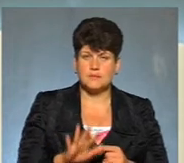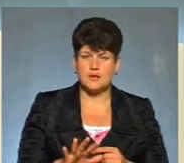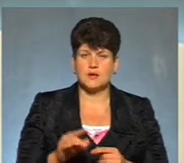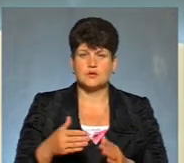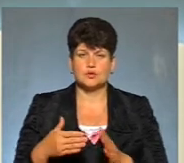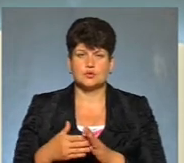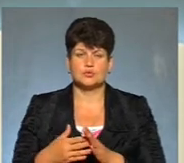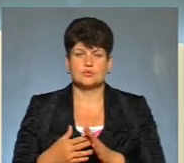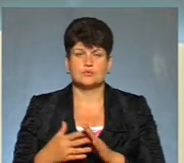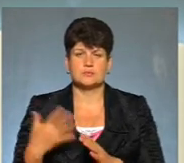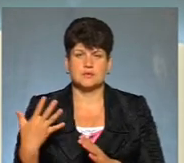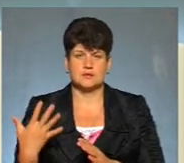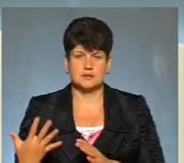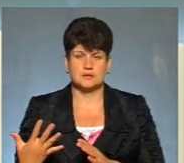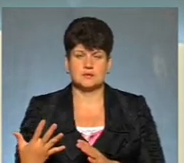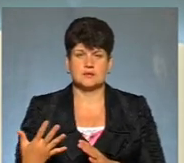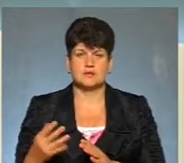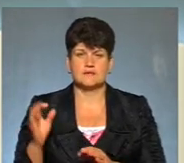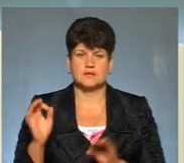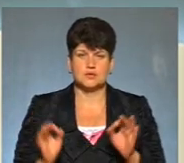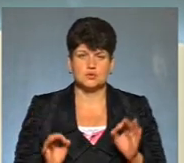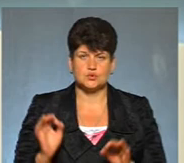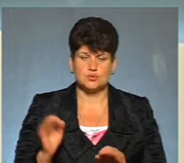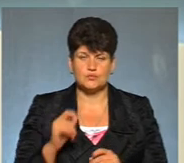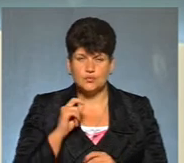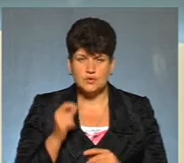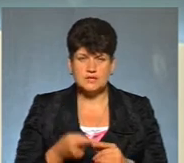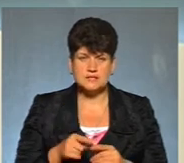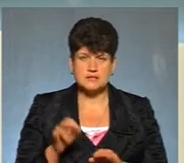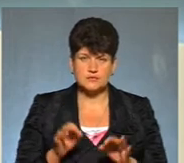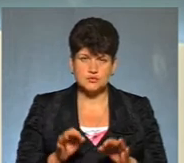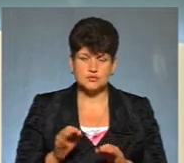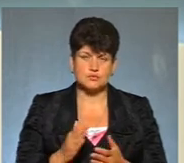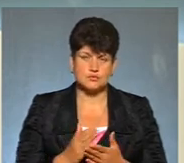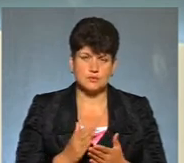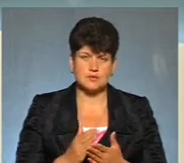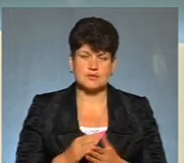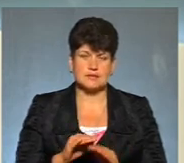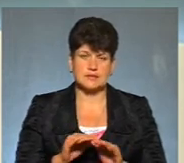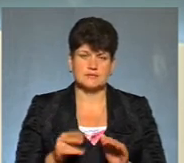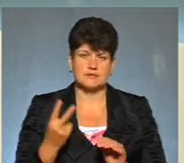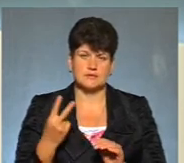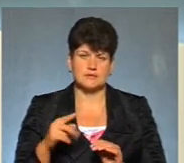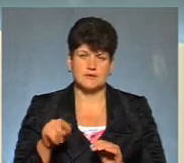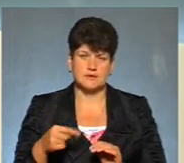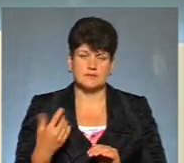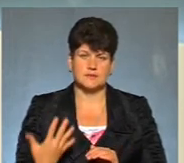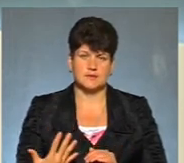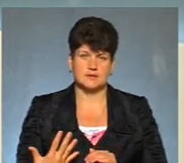країнах ніби був і більше, до 7%. В Україні цей відсоток тримається зараз на рівні 2,5.